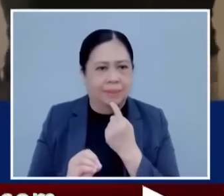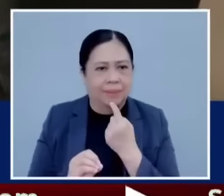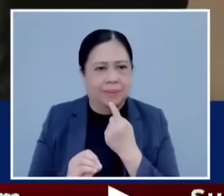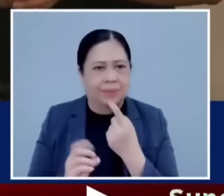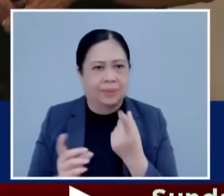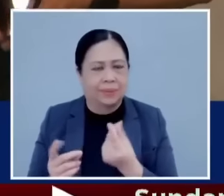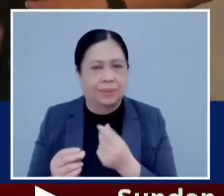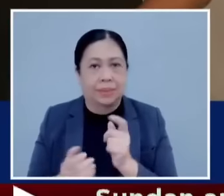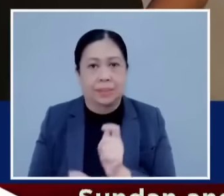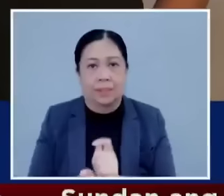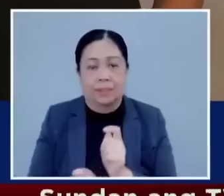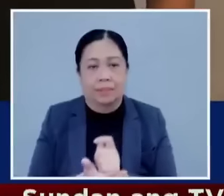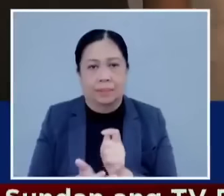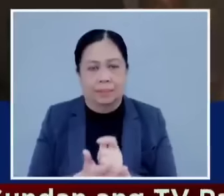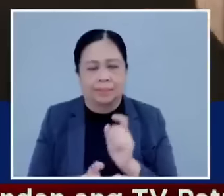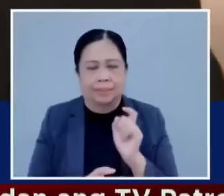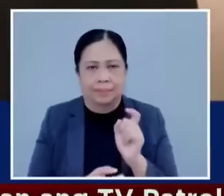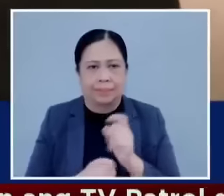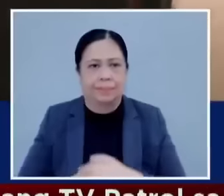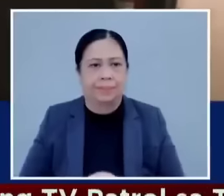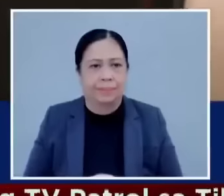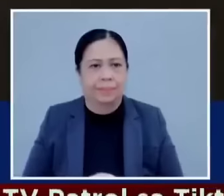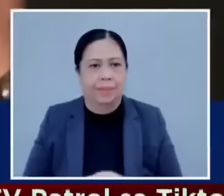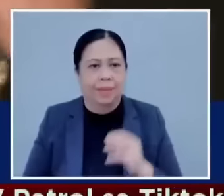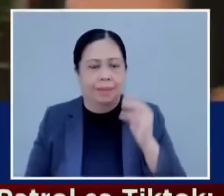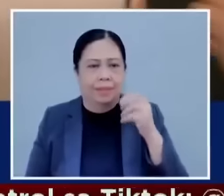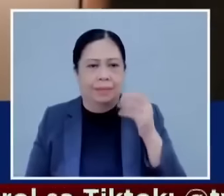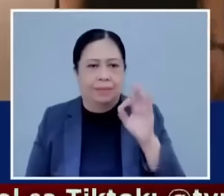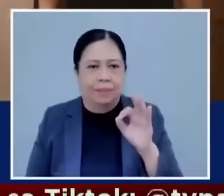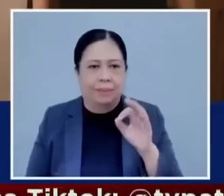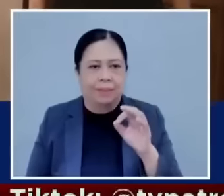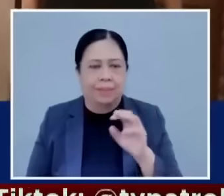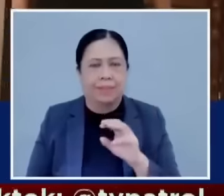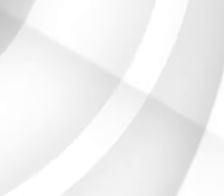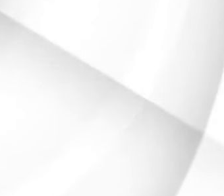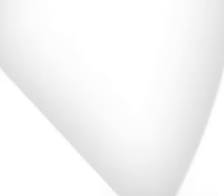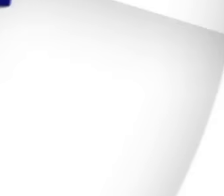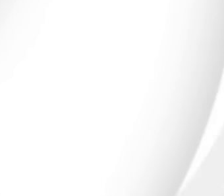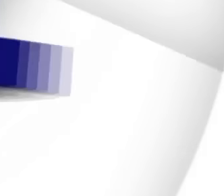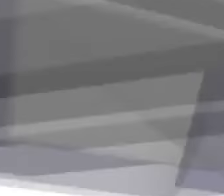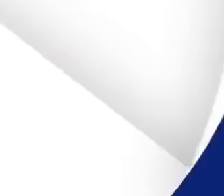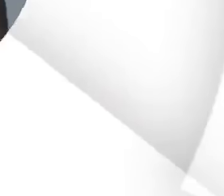ang therapy sa lalong madaling panahon. MJ Felipe, ABS-CBN News.